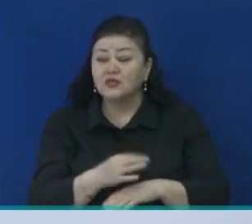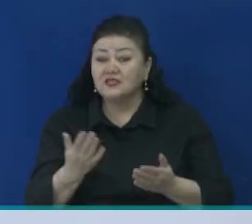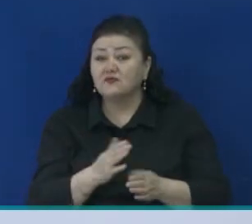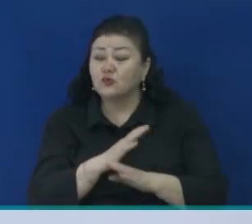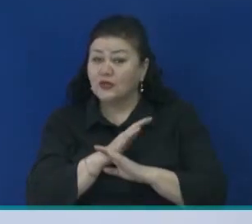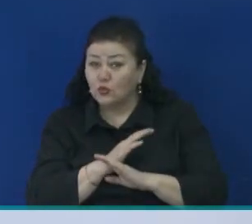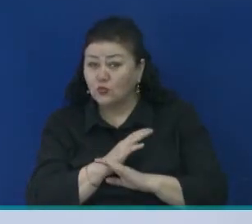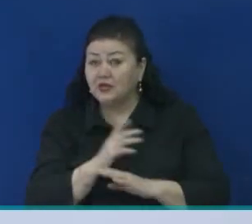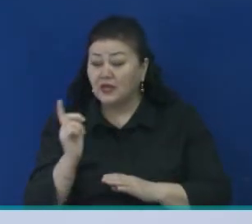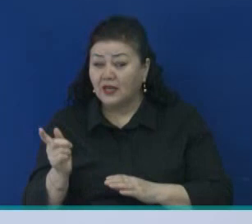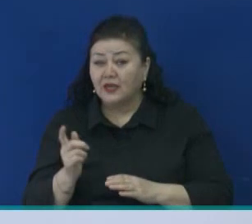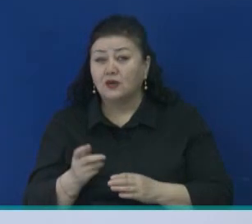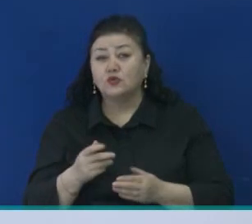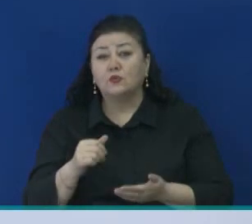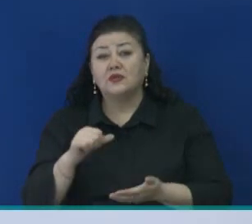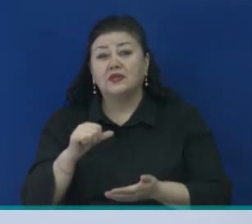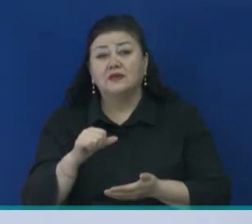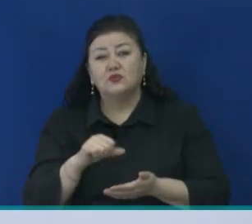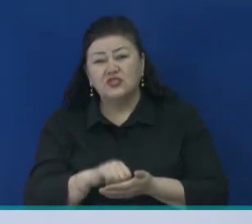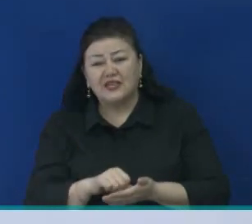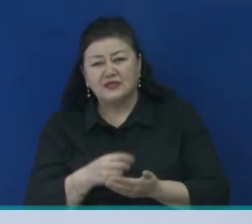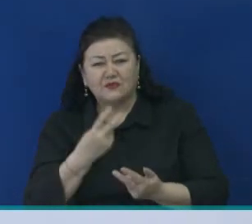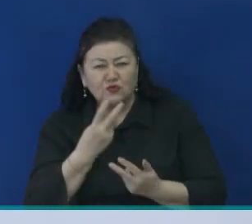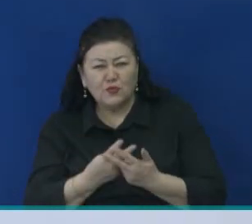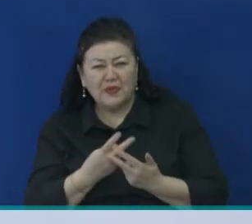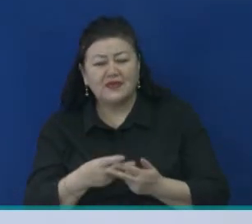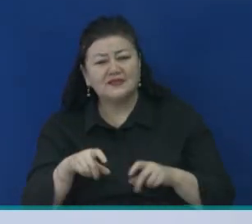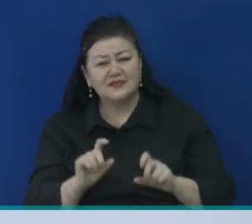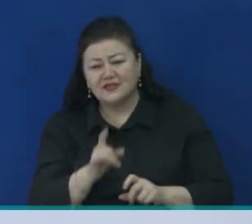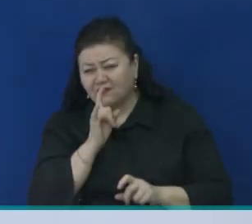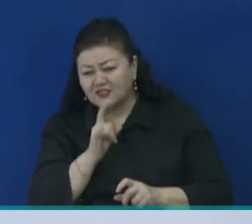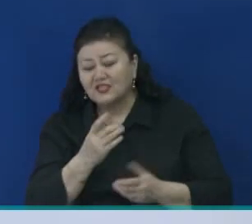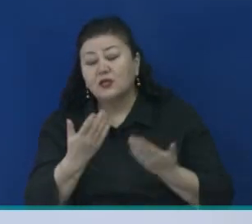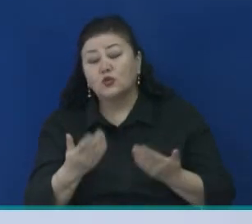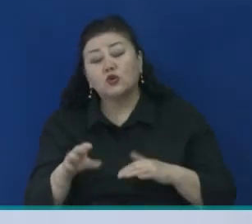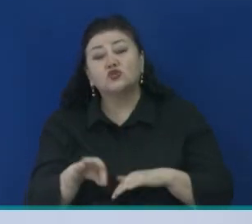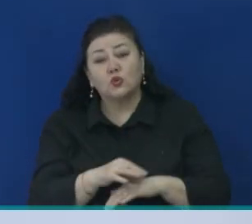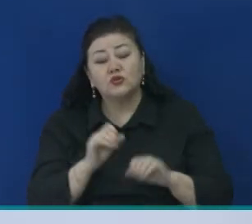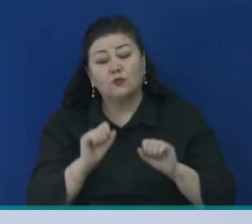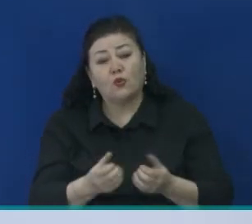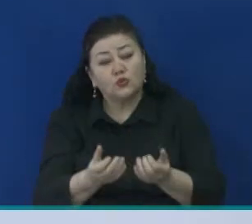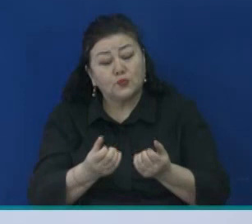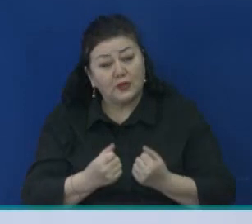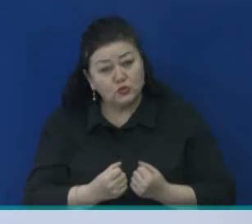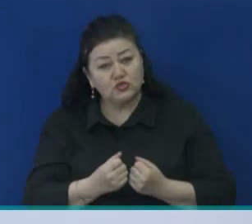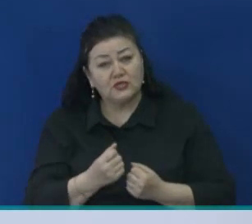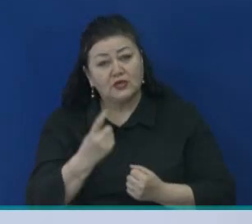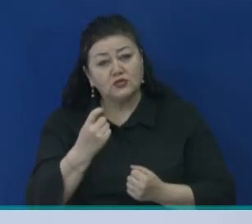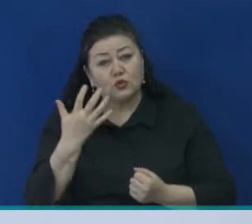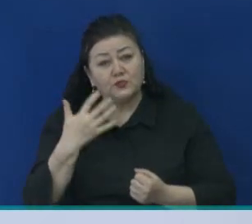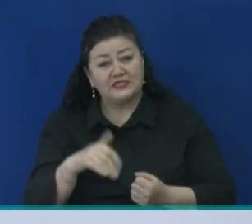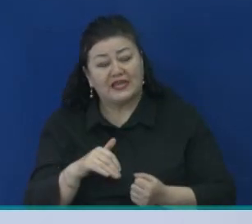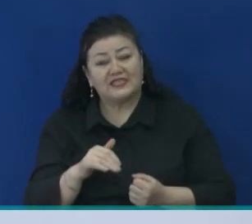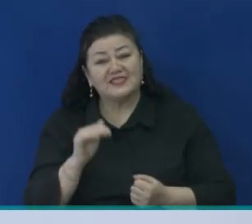Отан соғысының мүгедектігі бар азаматтарға теңестірілген адамдарға, сондай-ақ қайтыс болған соғысқа қатысушының